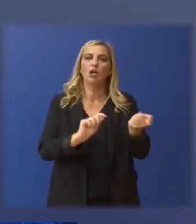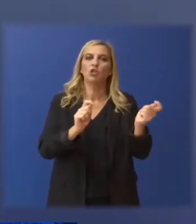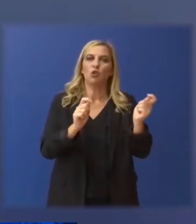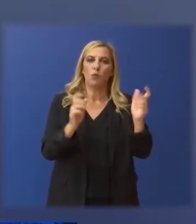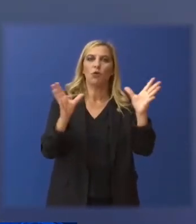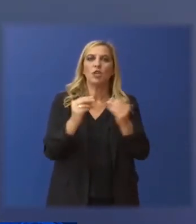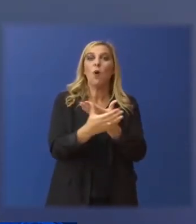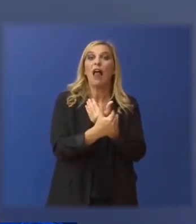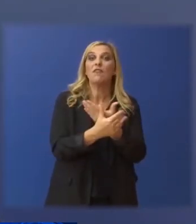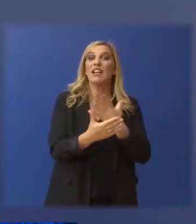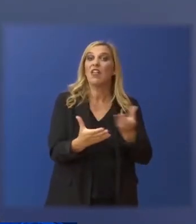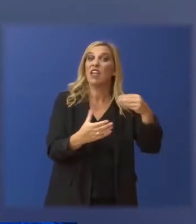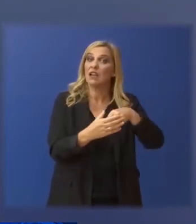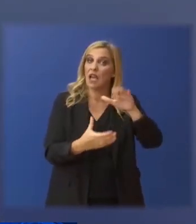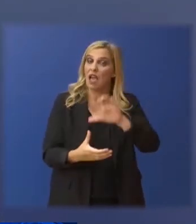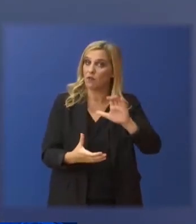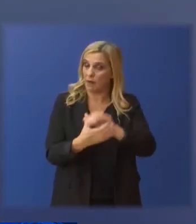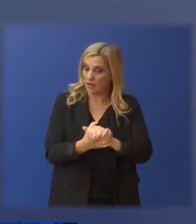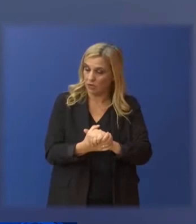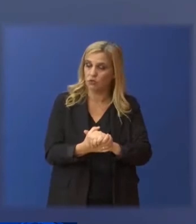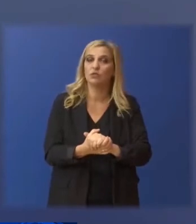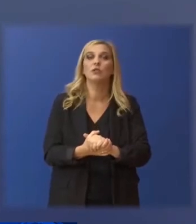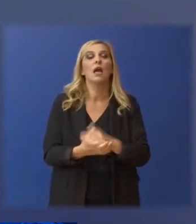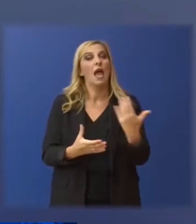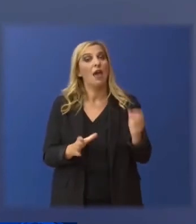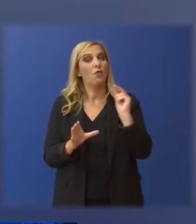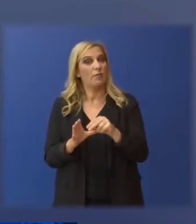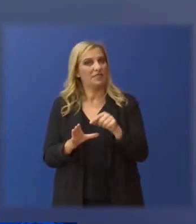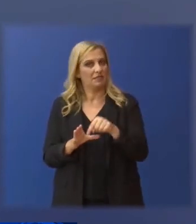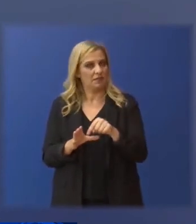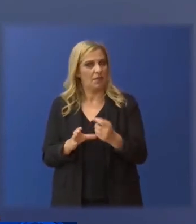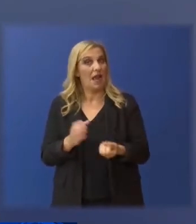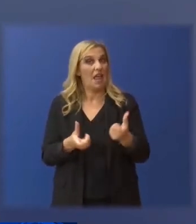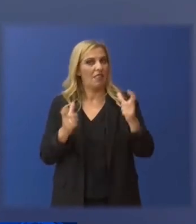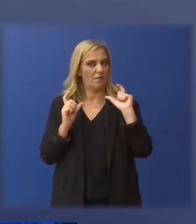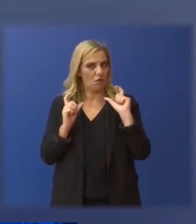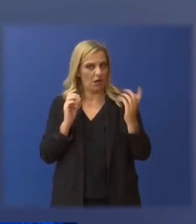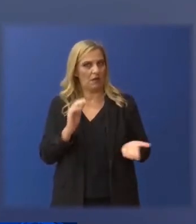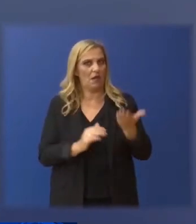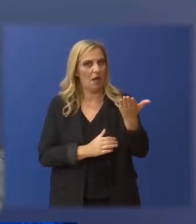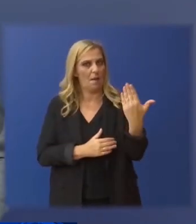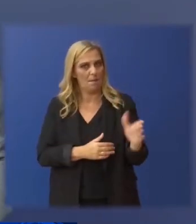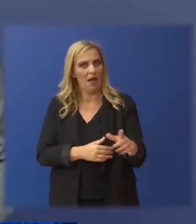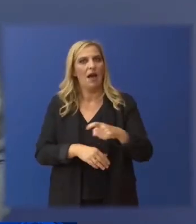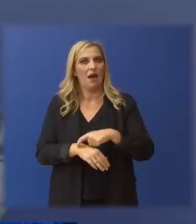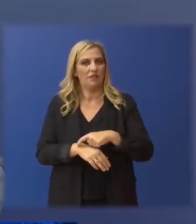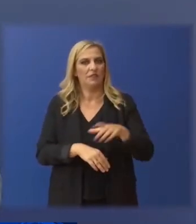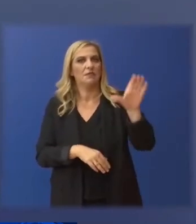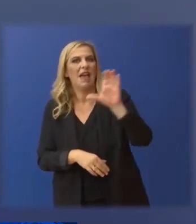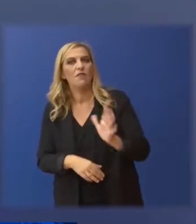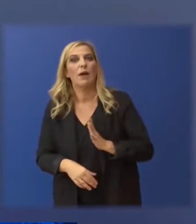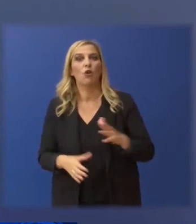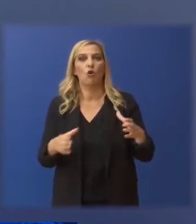Αναφέρθηκε επίσης αναλυτικά στην απόφαση για ξεπάγωμα των τριετιών στον ιδιωτικό τομέα και στη δρομολόγηση νέας αύξησης